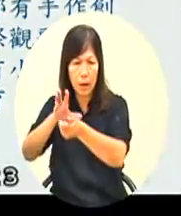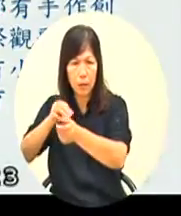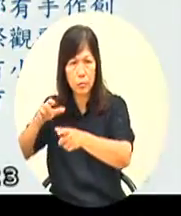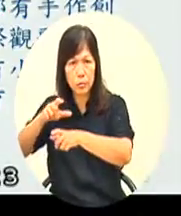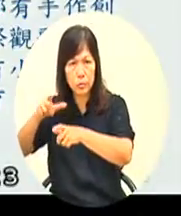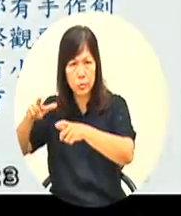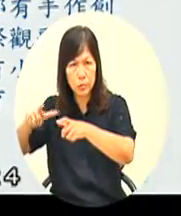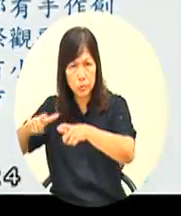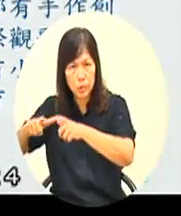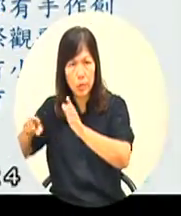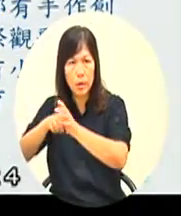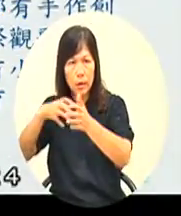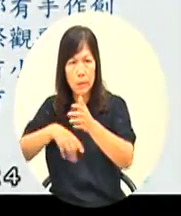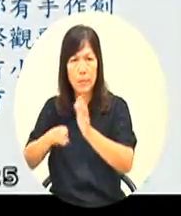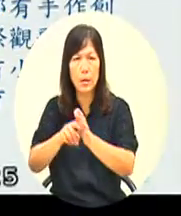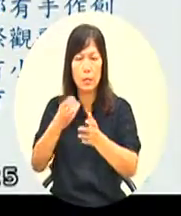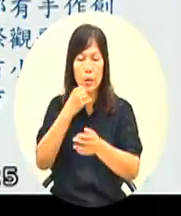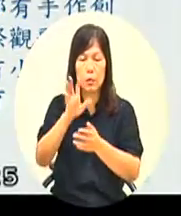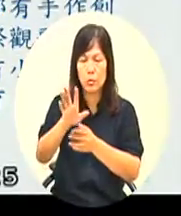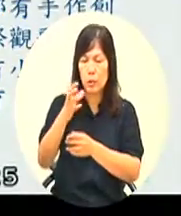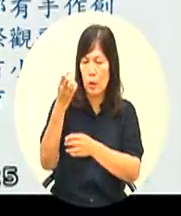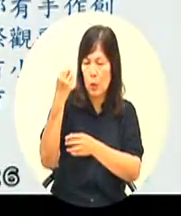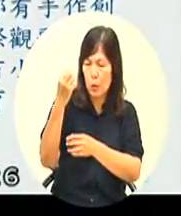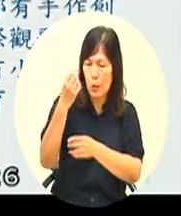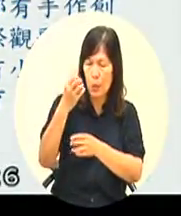我们都做到 make 的这个